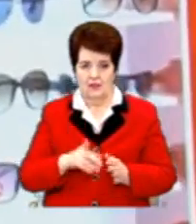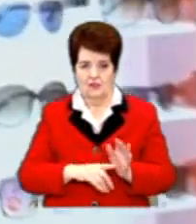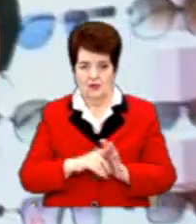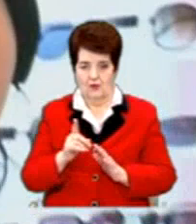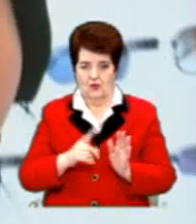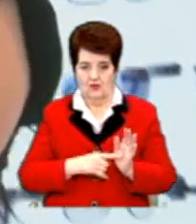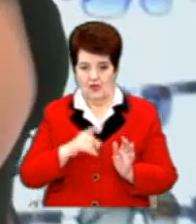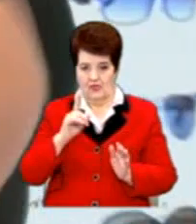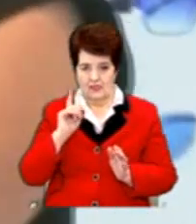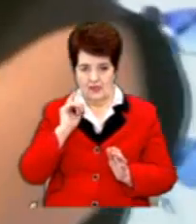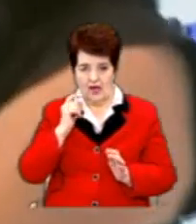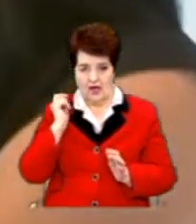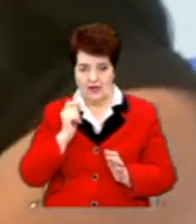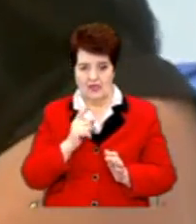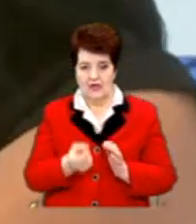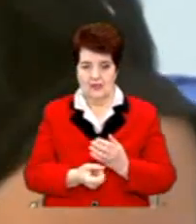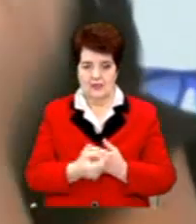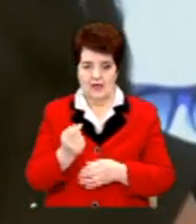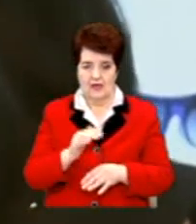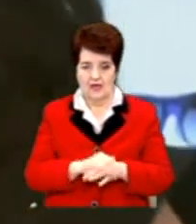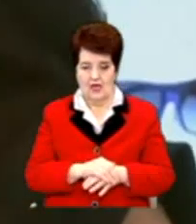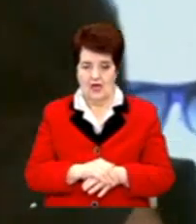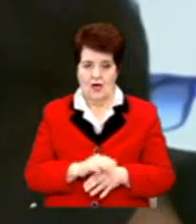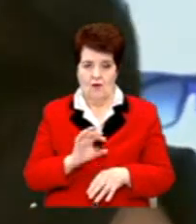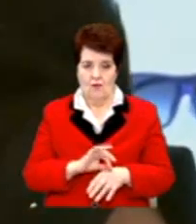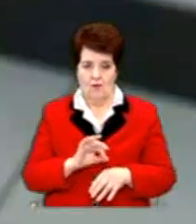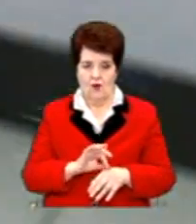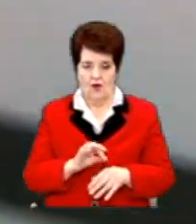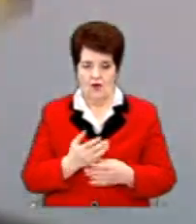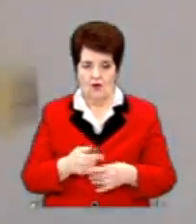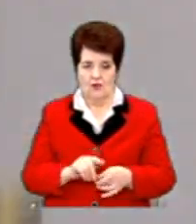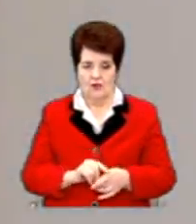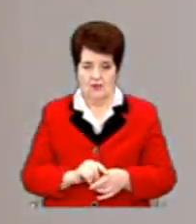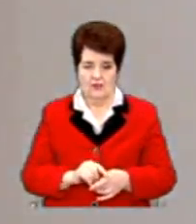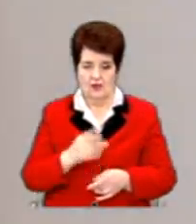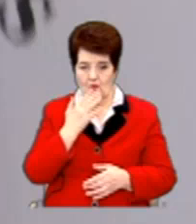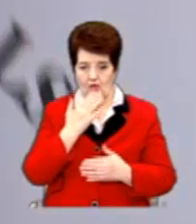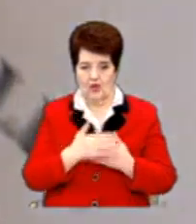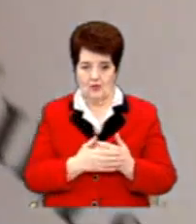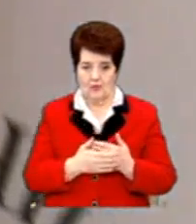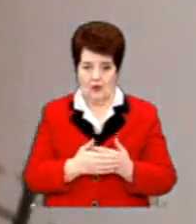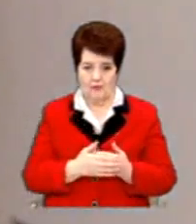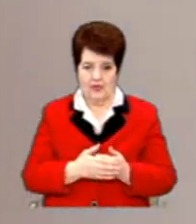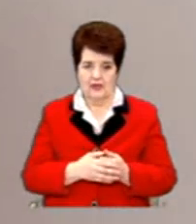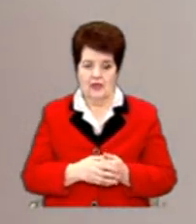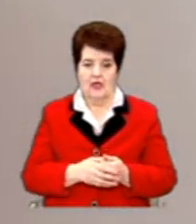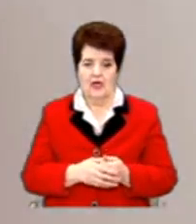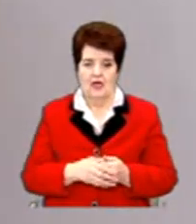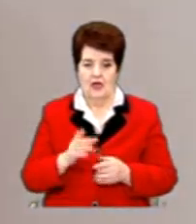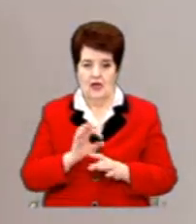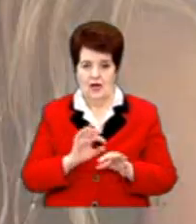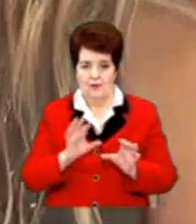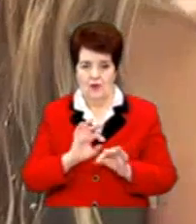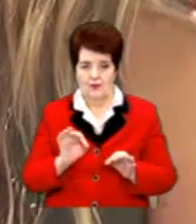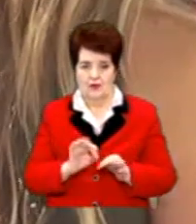acum 6 ani, când i s-a descoperit boala. Forța pentru a lupta cu această maladie a găsit-o în apropiați și fanii săi, cărora le-a